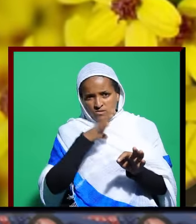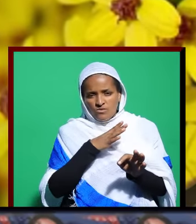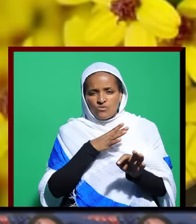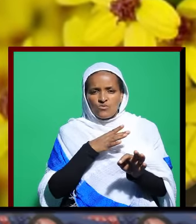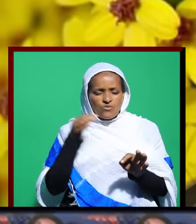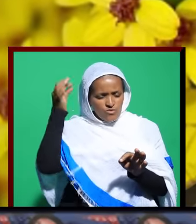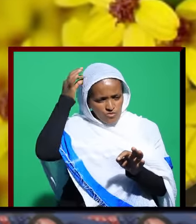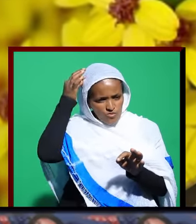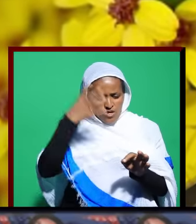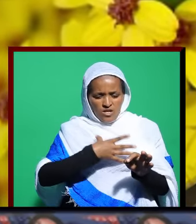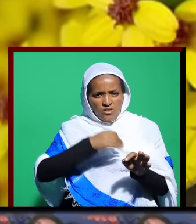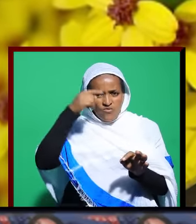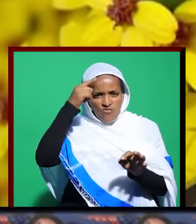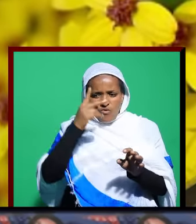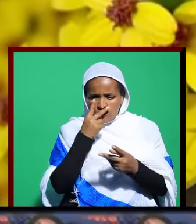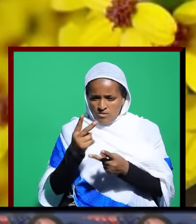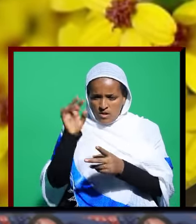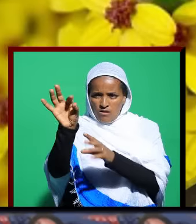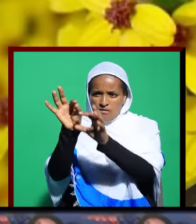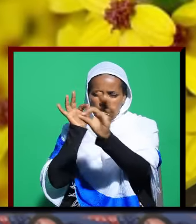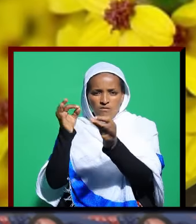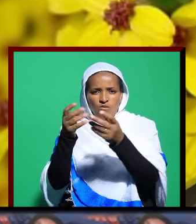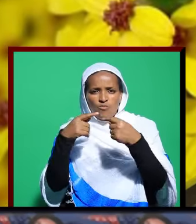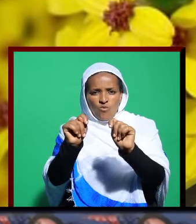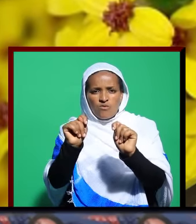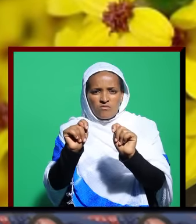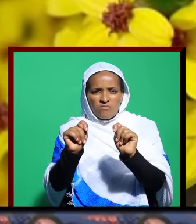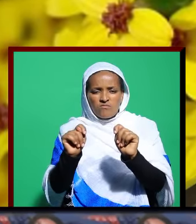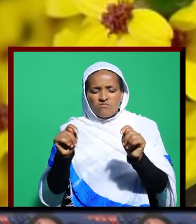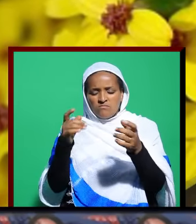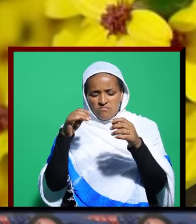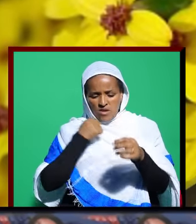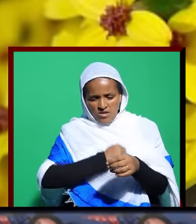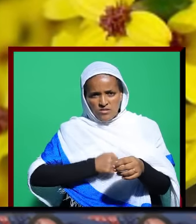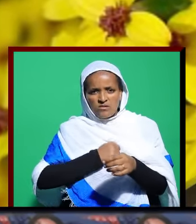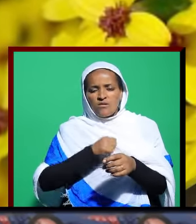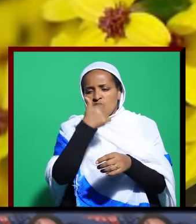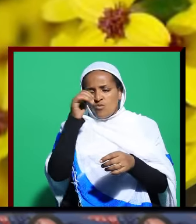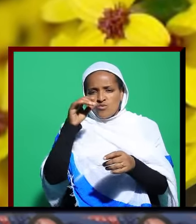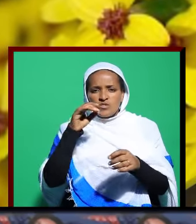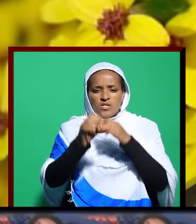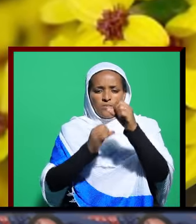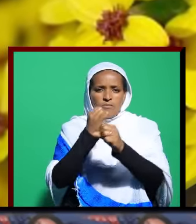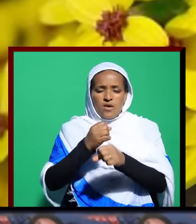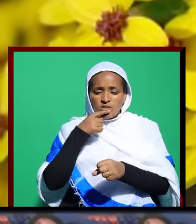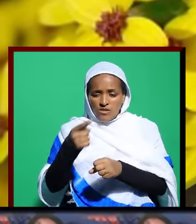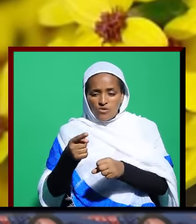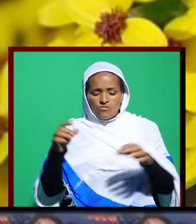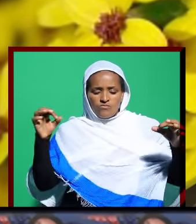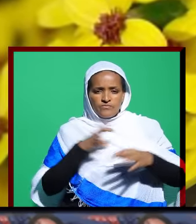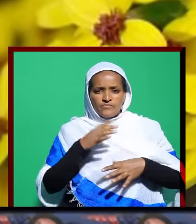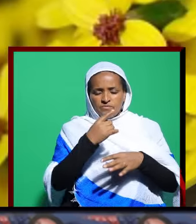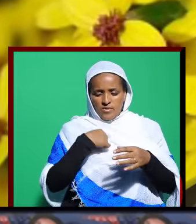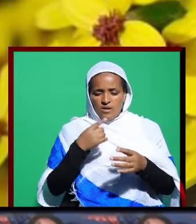አንዳንዱ ሰው ጸጉሩ ላይ ነጭ ነገር ሲያይ ለመንቀል ይሞክራል። ፊቱ እንደ መጨማደድ ሲሆን ያዝናል። የሌሎች ሰዎች እድሜ ሲነገረው